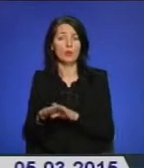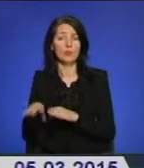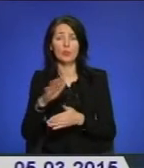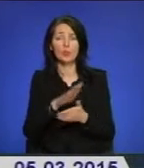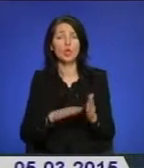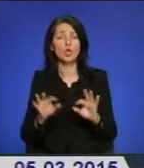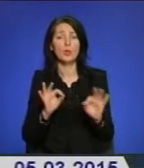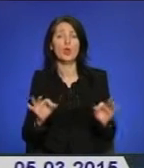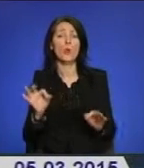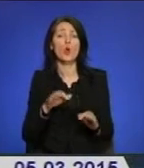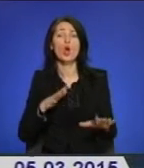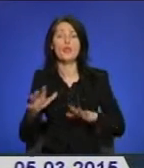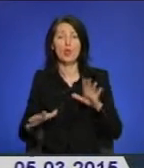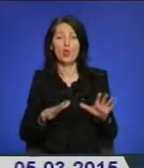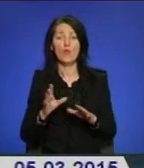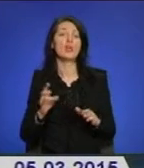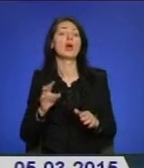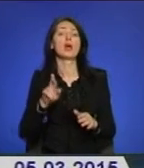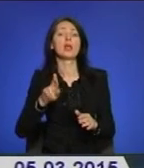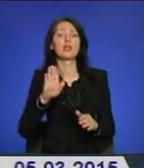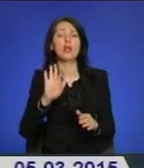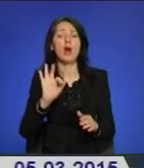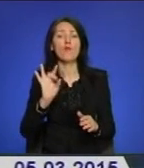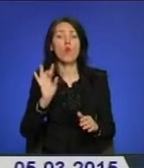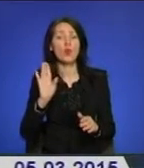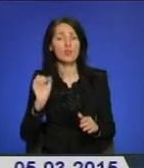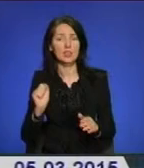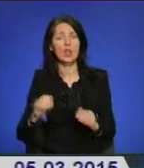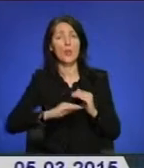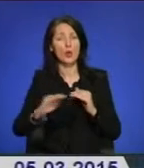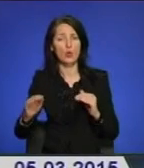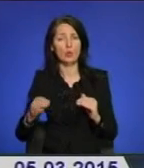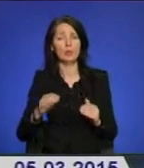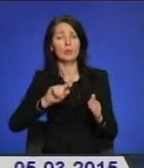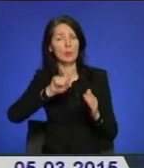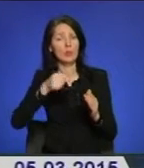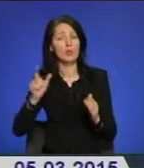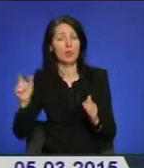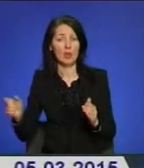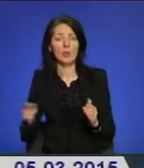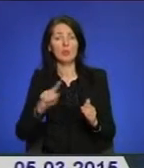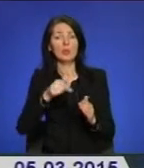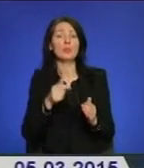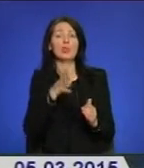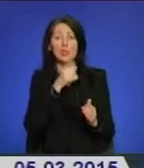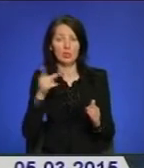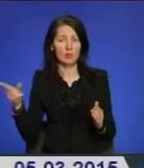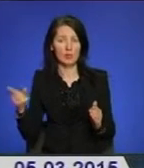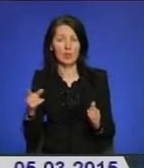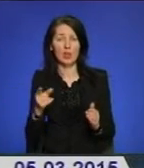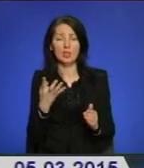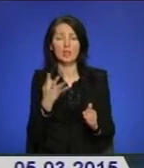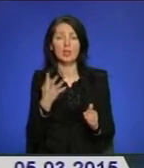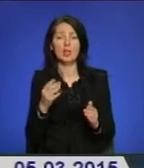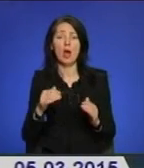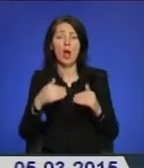продовжуємо розповідати про тренування на Яворівському полігоні. Призовників, мобілізованих під час четвертої хвилі мобілізації, вчать